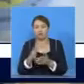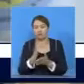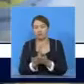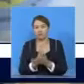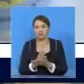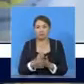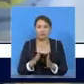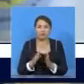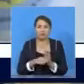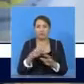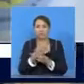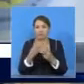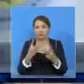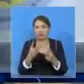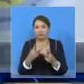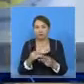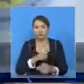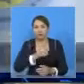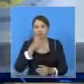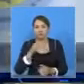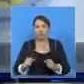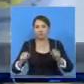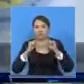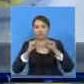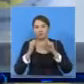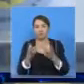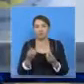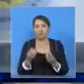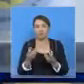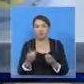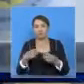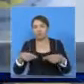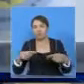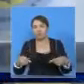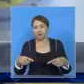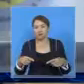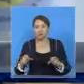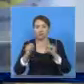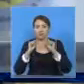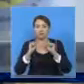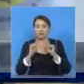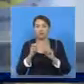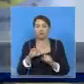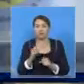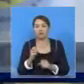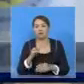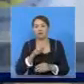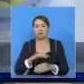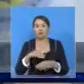әдіс тәсілдері көрсетілген, әскери спорттық және де тағы да басқа спорттық әдіс тәсілдер